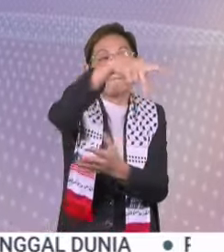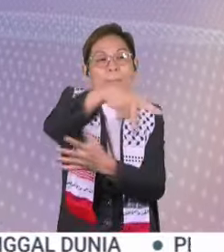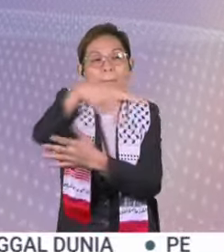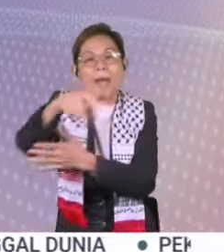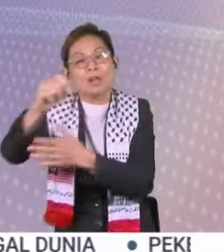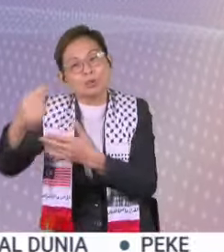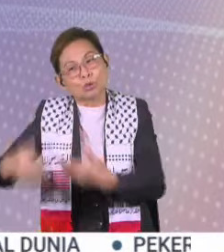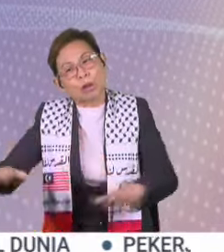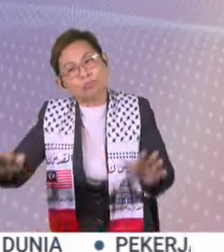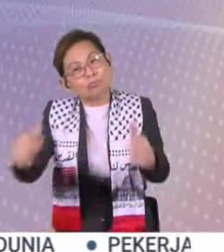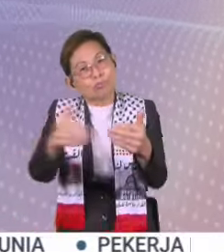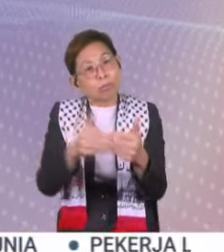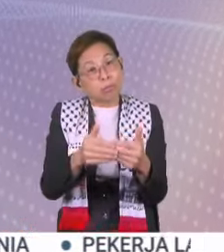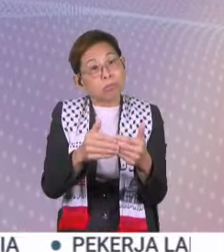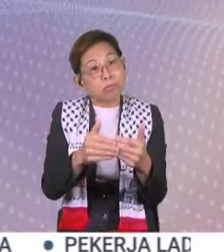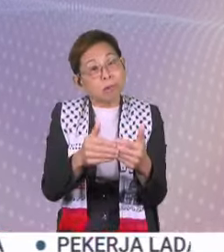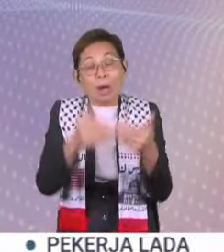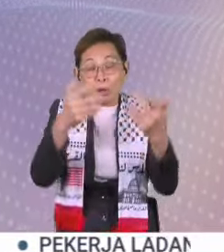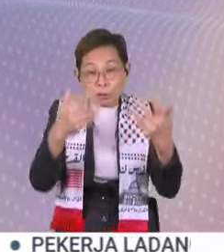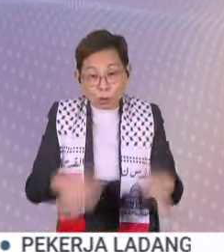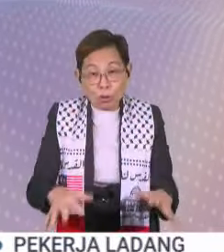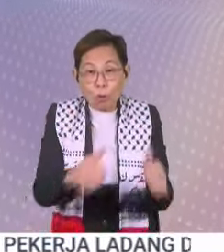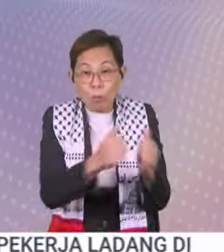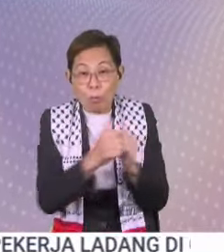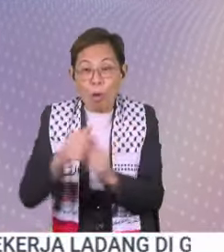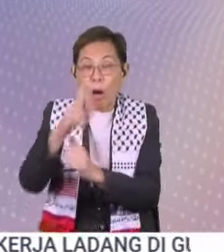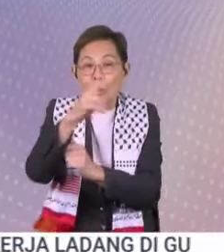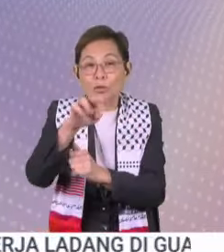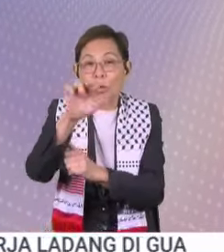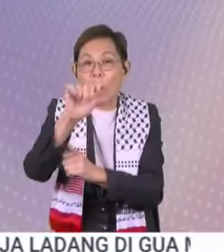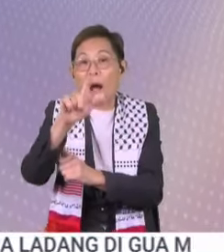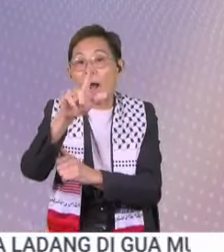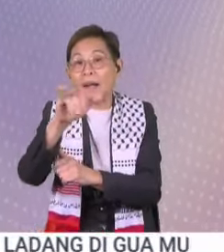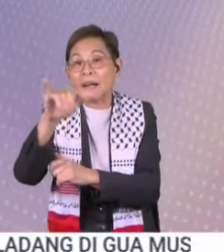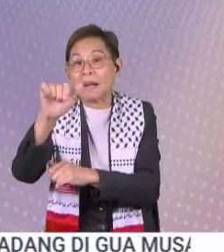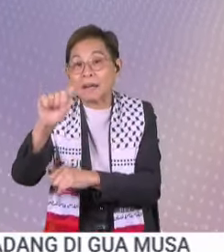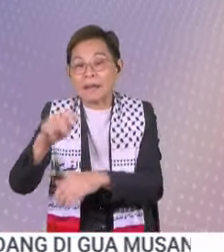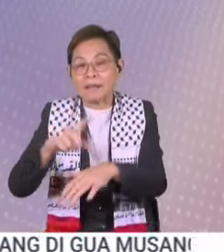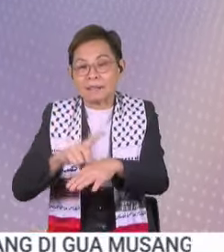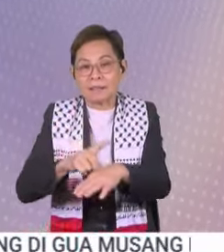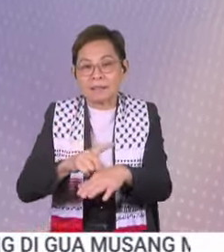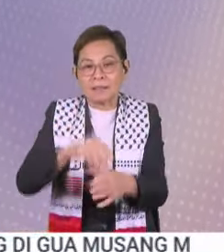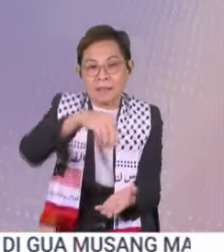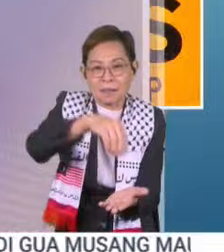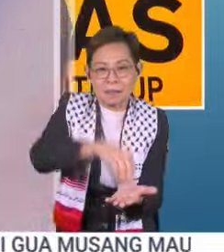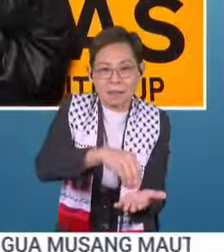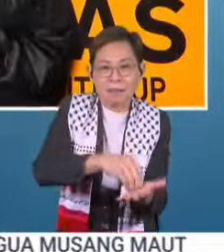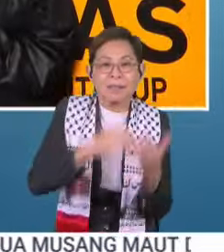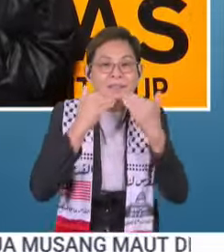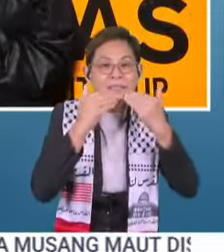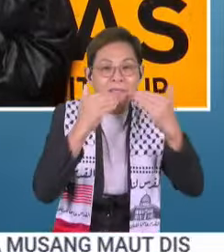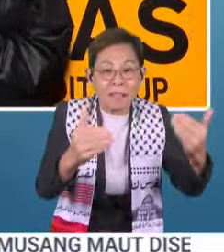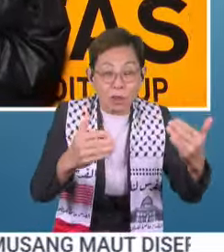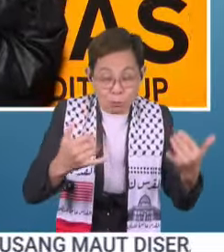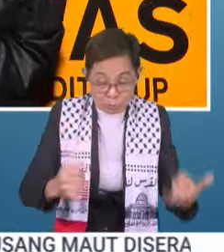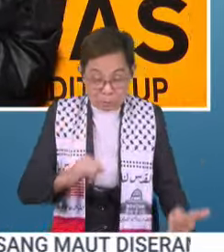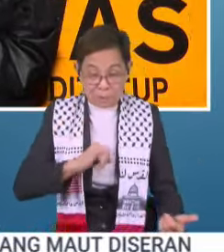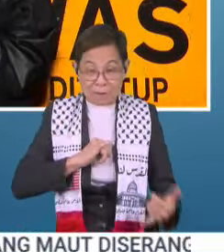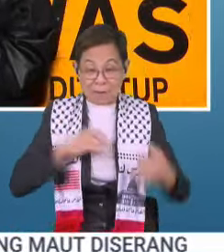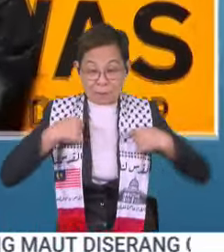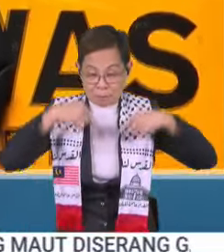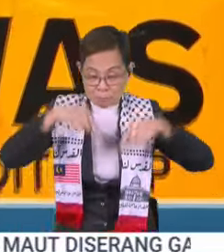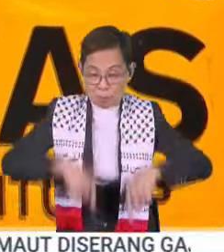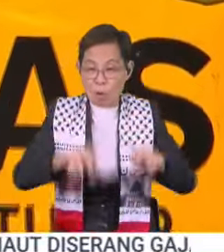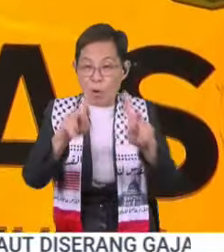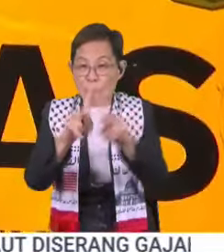sementara telah ditutup. Perkembangannya terus bersama Noralia Ramli di lokasi. Baik, Alia, terima kasih Ivan. Seketika ini saya